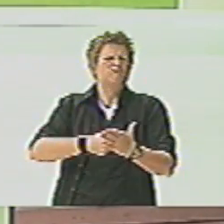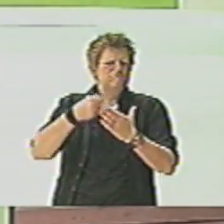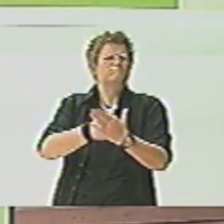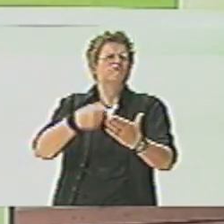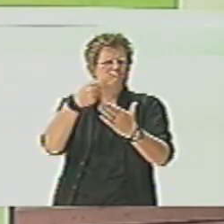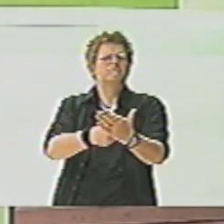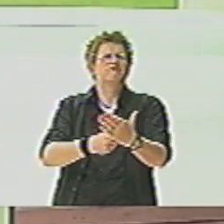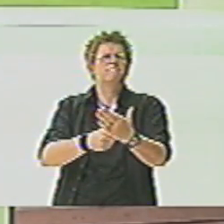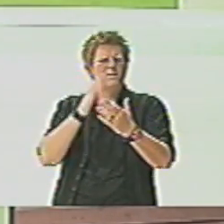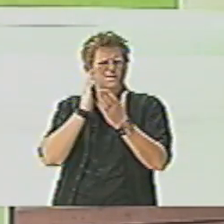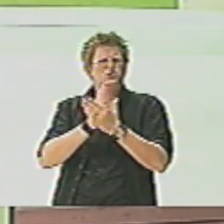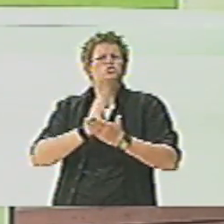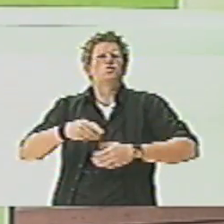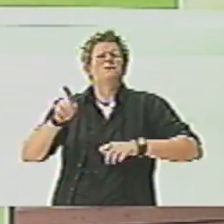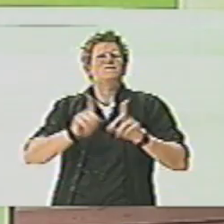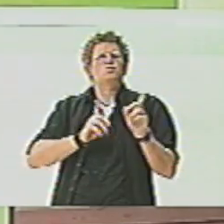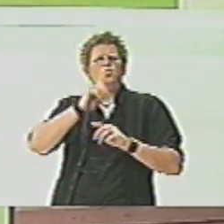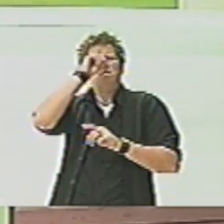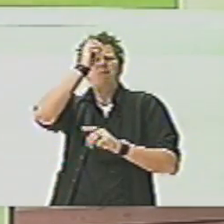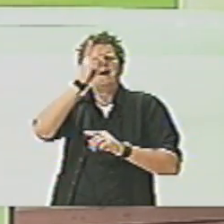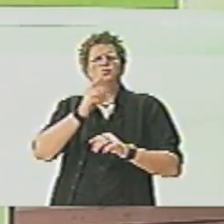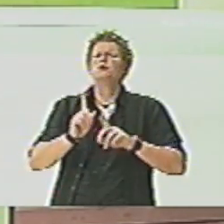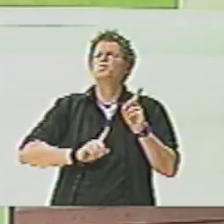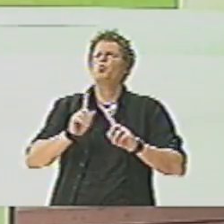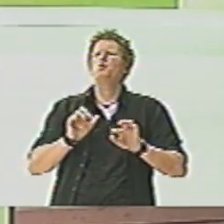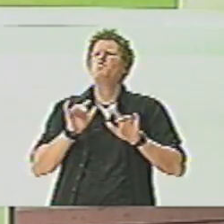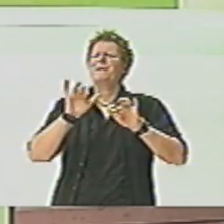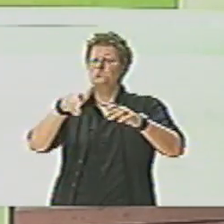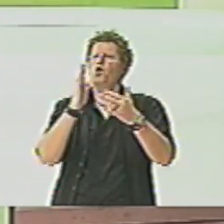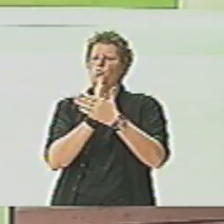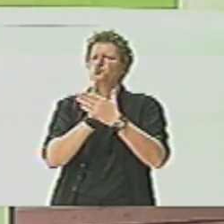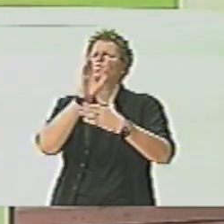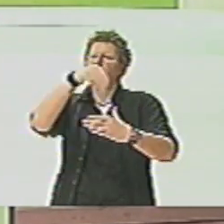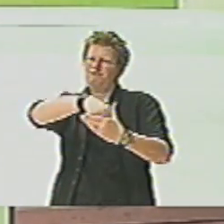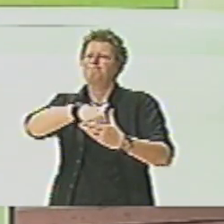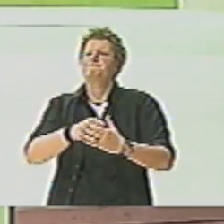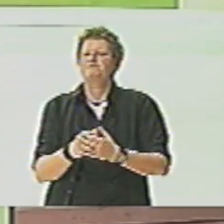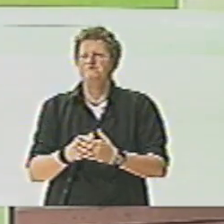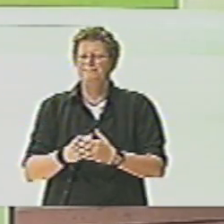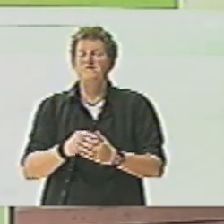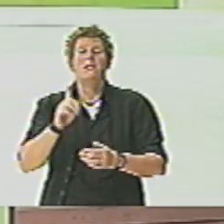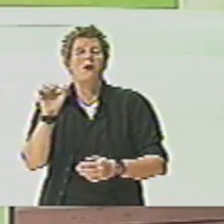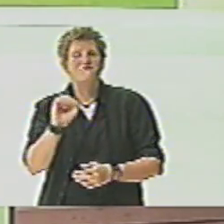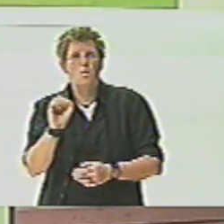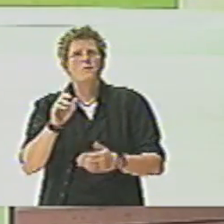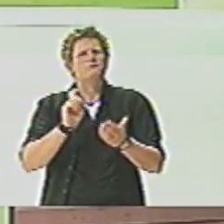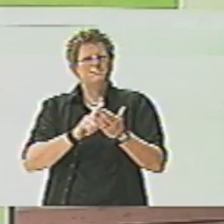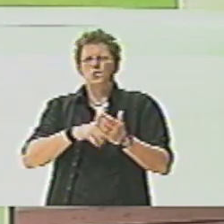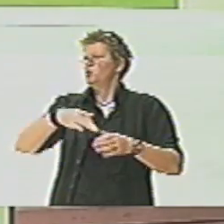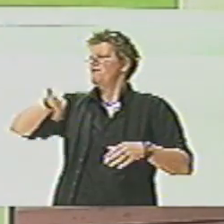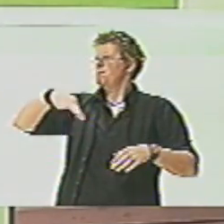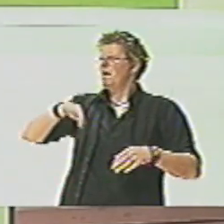konnte nur gelingen mit einer super gut aufgestellten, hochmotivierten Parteibasis,